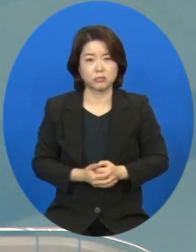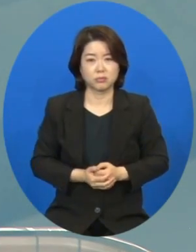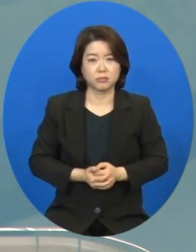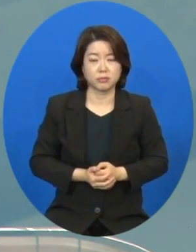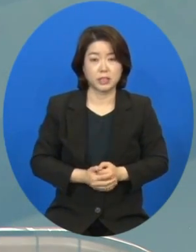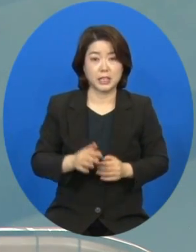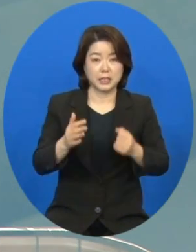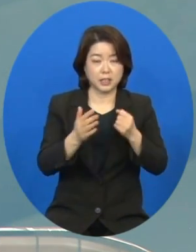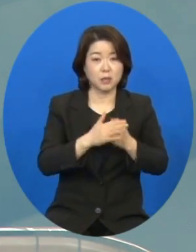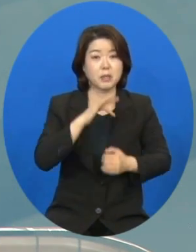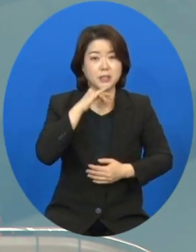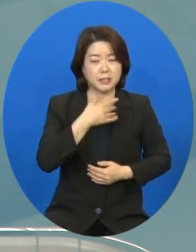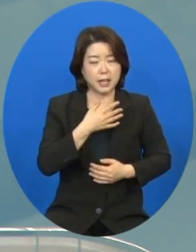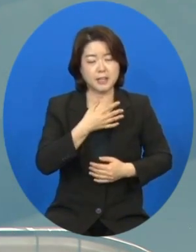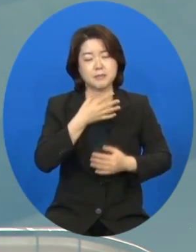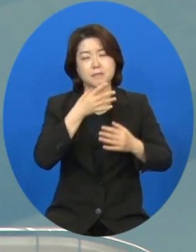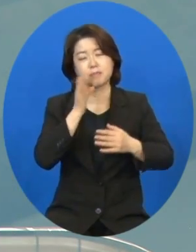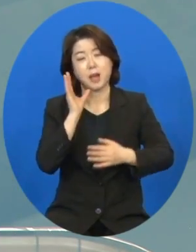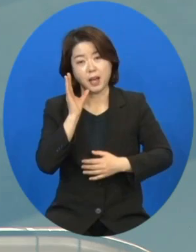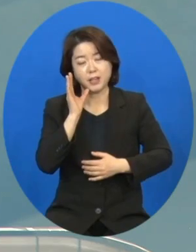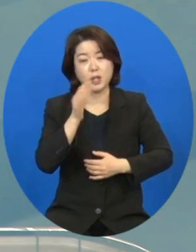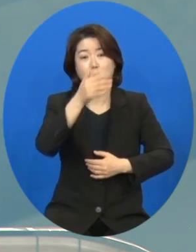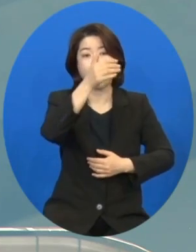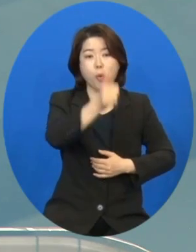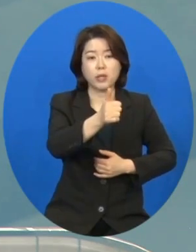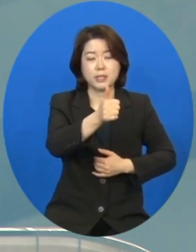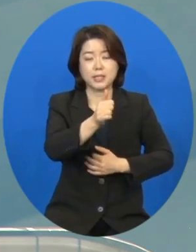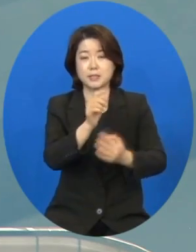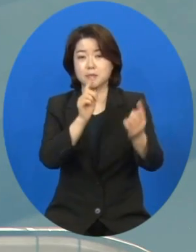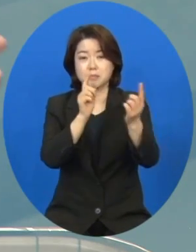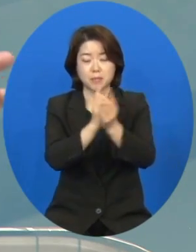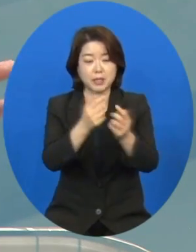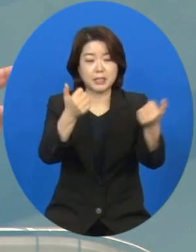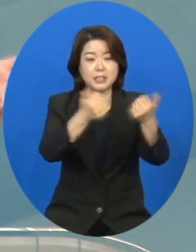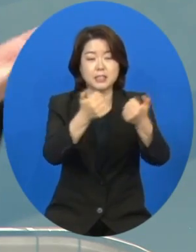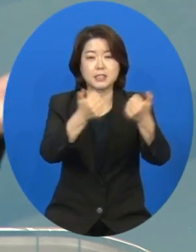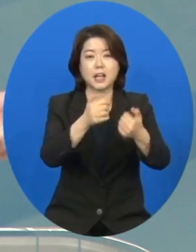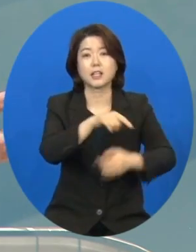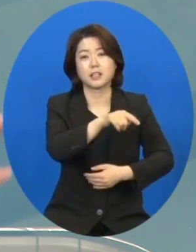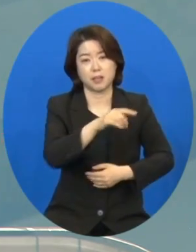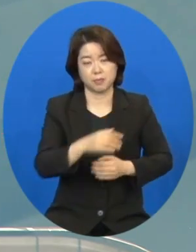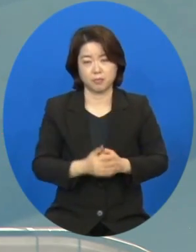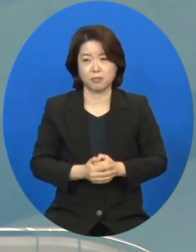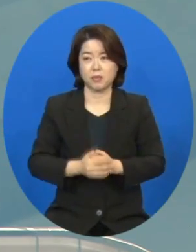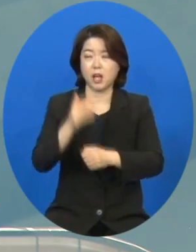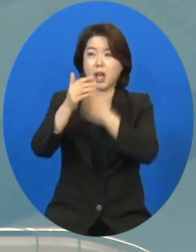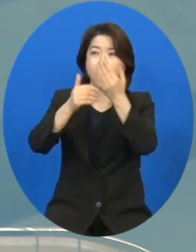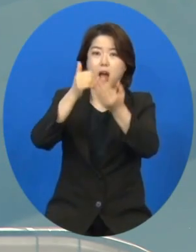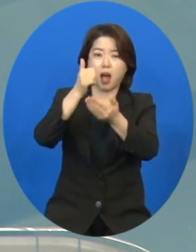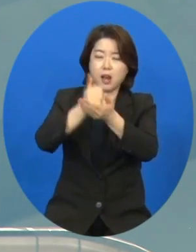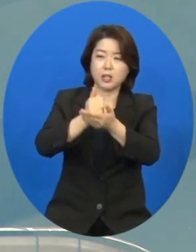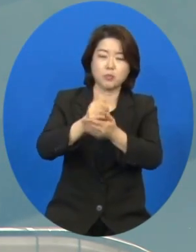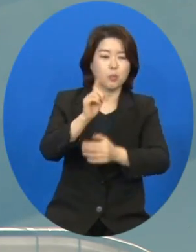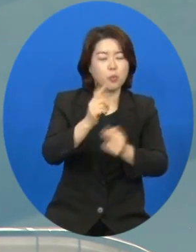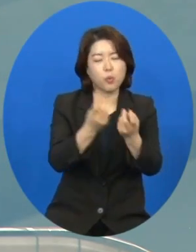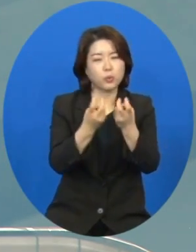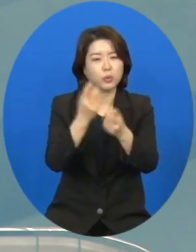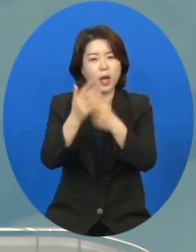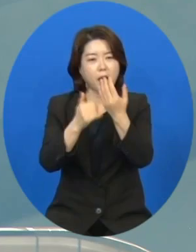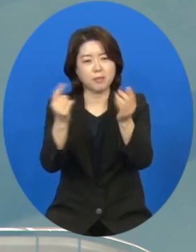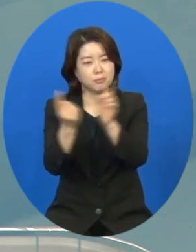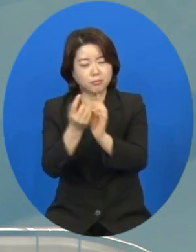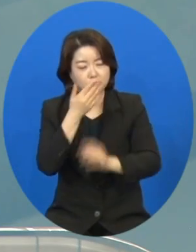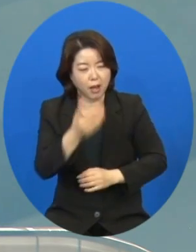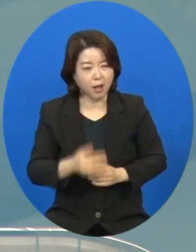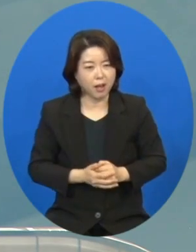많은 원장님을 찾아가서 상담을 했습니다. 원장님, 하나님을 어떻게 하면 만날 수 있나요? 어디에